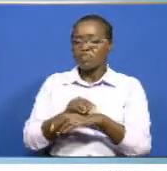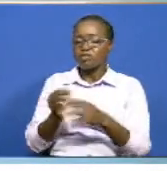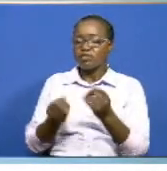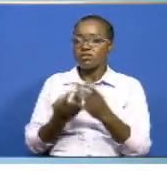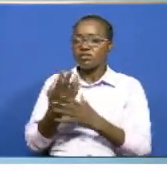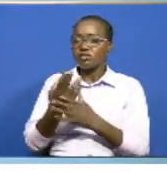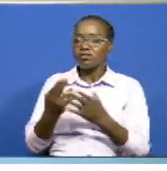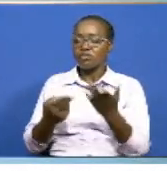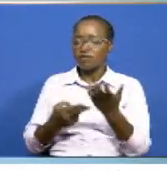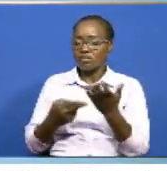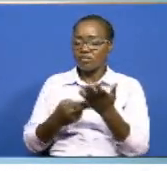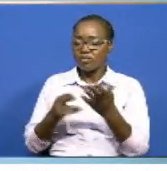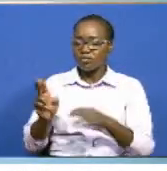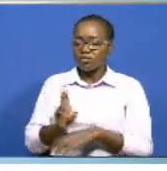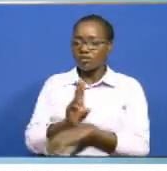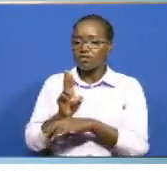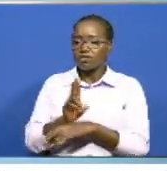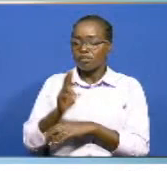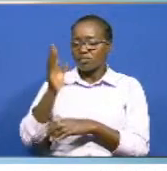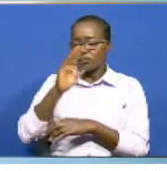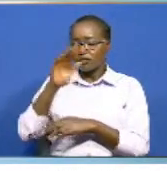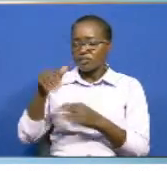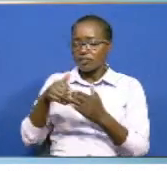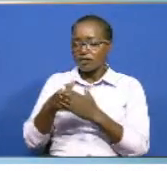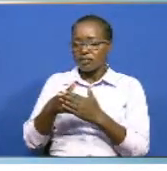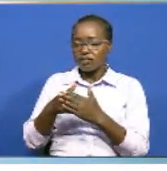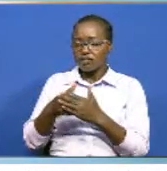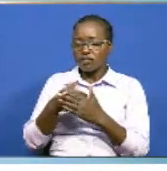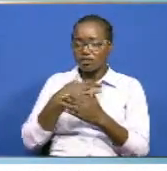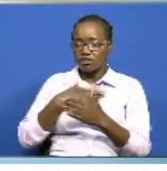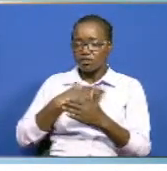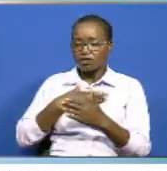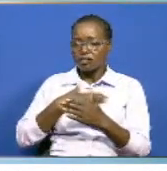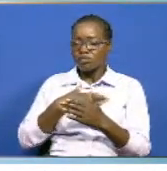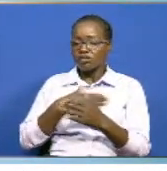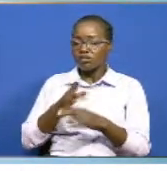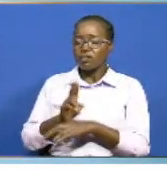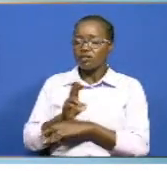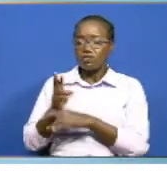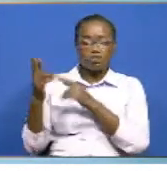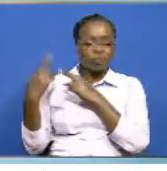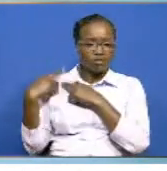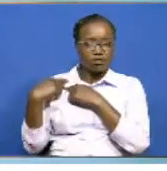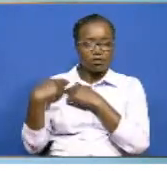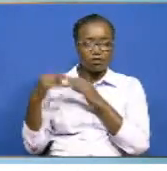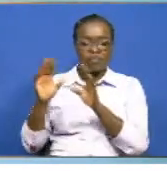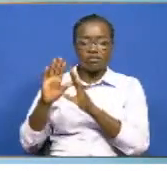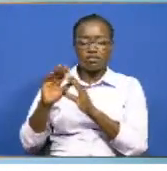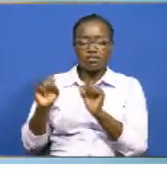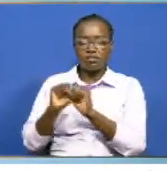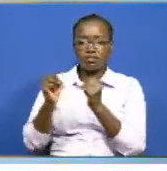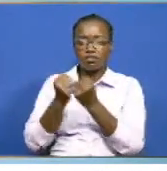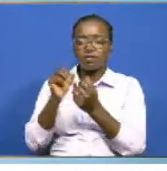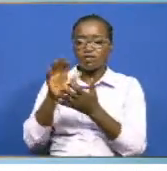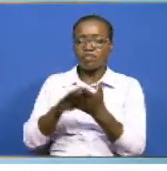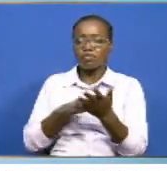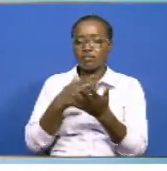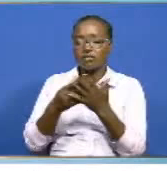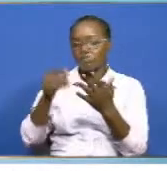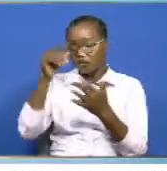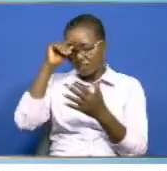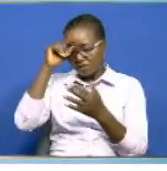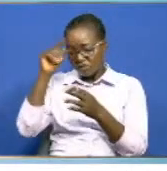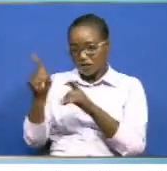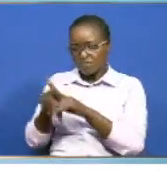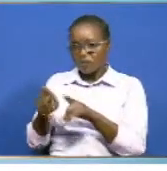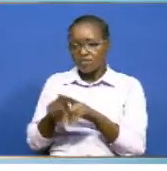unajua sisi wenyewe lazima tukue responsible kama watumizi wa mitandao ya kijamii, ili pia na serikali nayo iweke platform ya